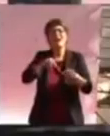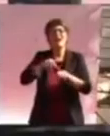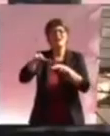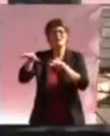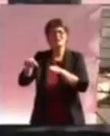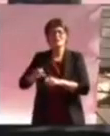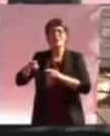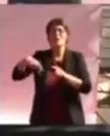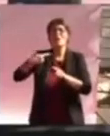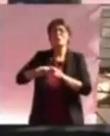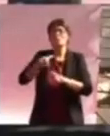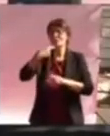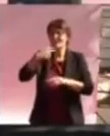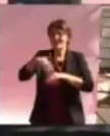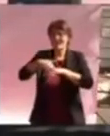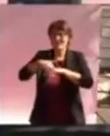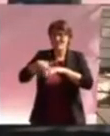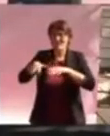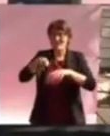precari